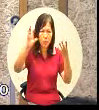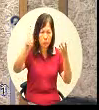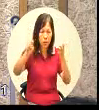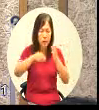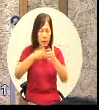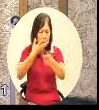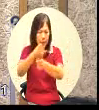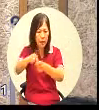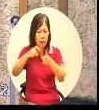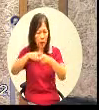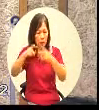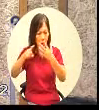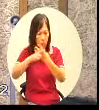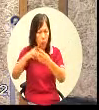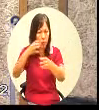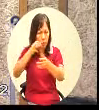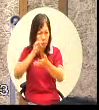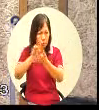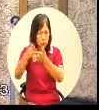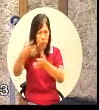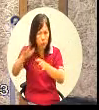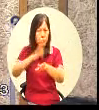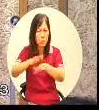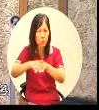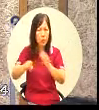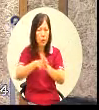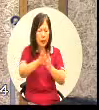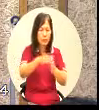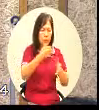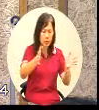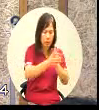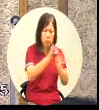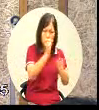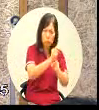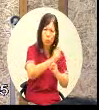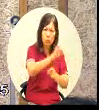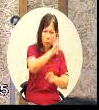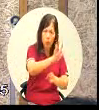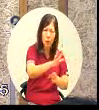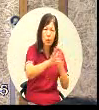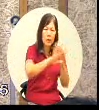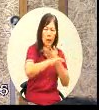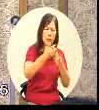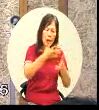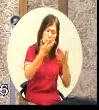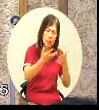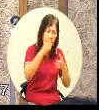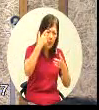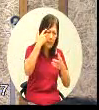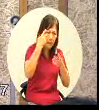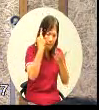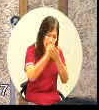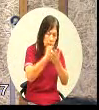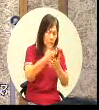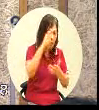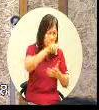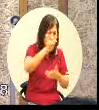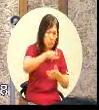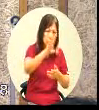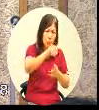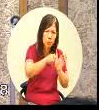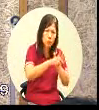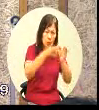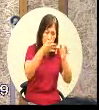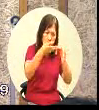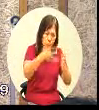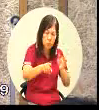哈。那我们也有跟金发局这边的核发工业区做合作，未来也是会大约提供每天6000吨的水给这个